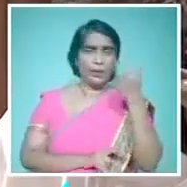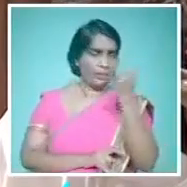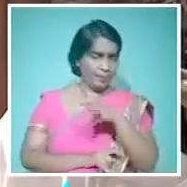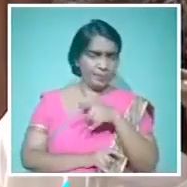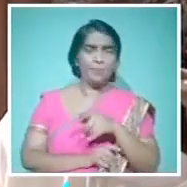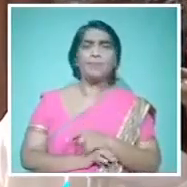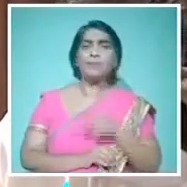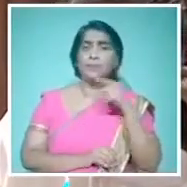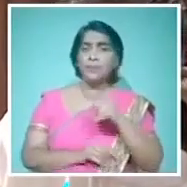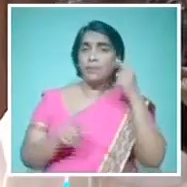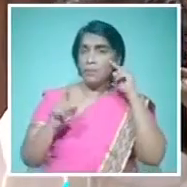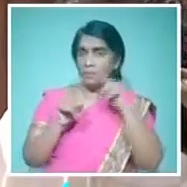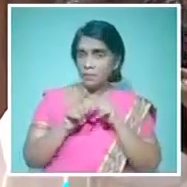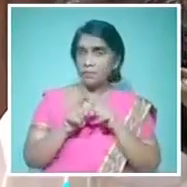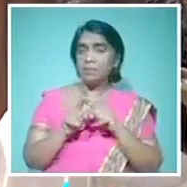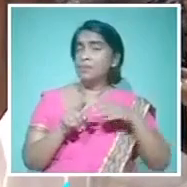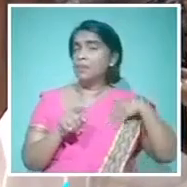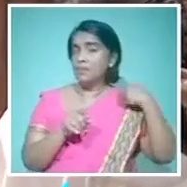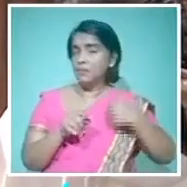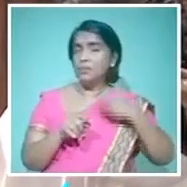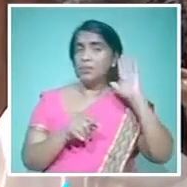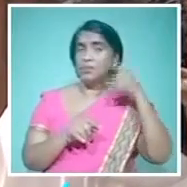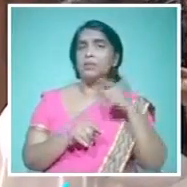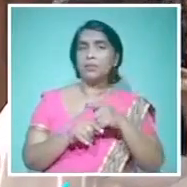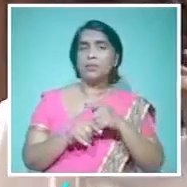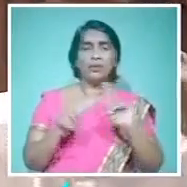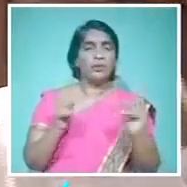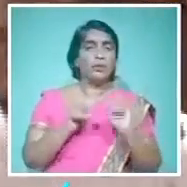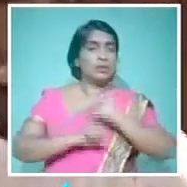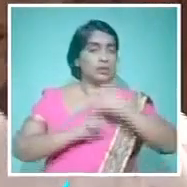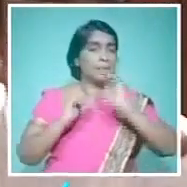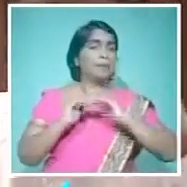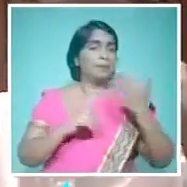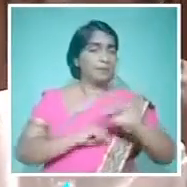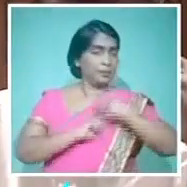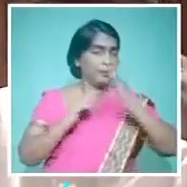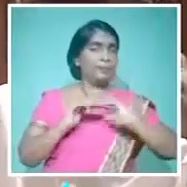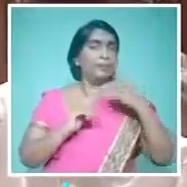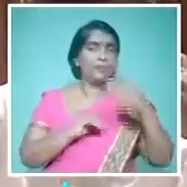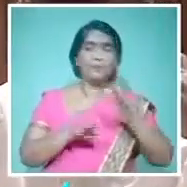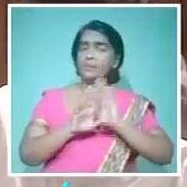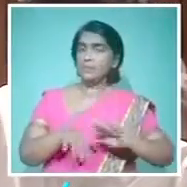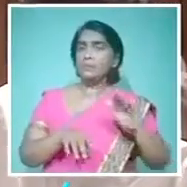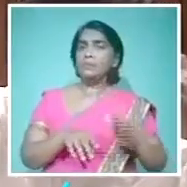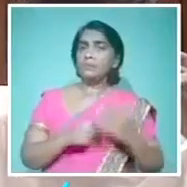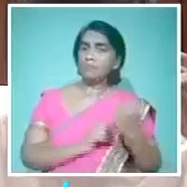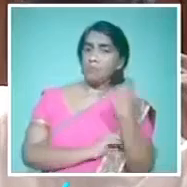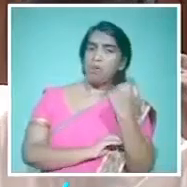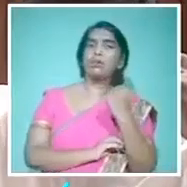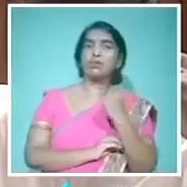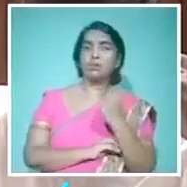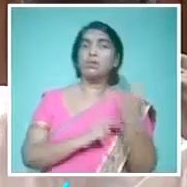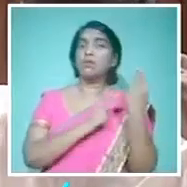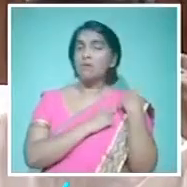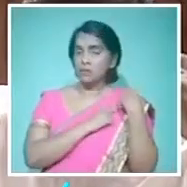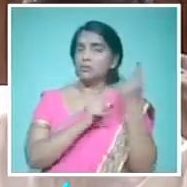අතර මේ සිද්ධියට මුල් වෙලා තියෙන විශේෂයෙන්ම මේ අරගලෙන් පස්සේ මේ අරගලෙන් පස්සේ තමයි මේ ශිෂ්‍යෝ මේක අතට ගත්තේ මේක වග